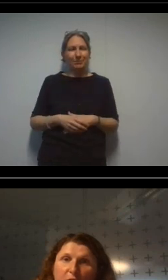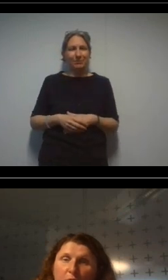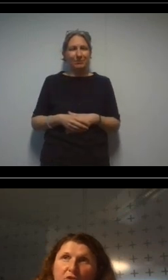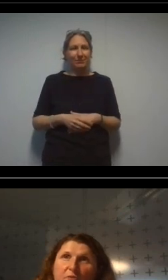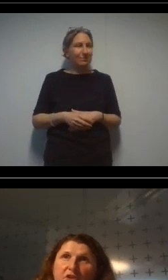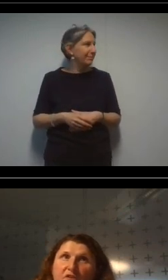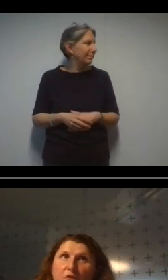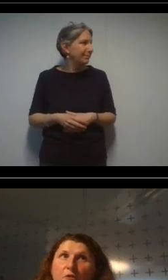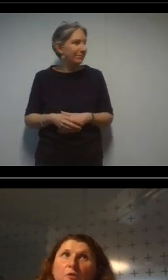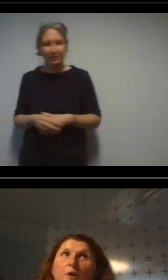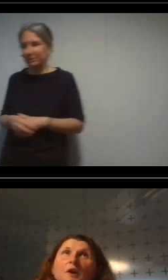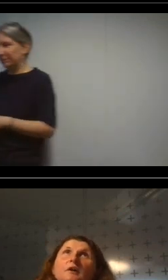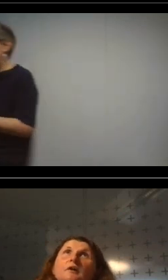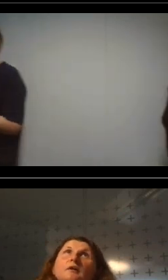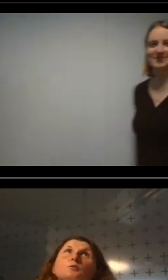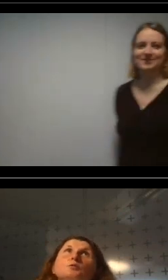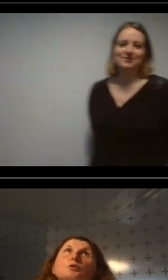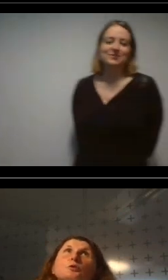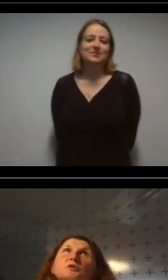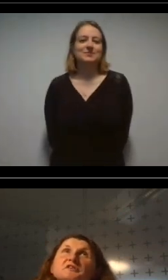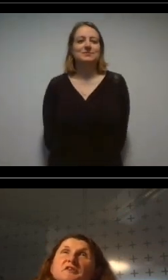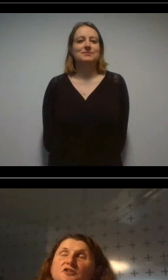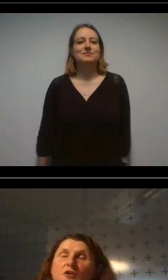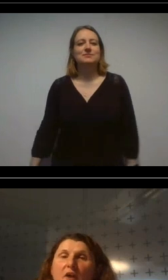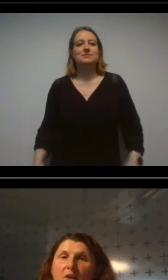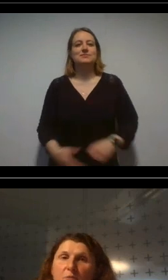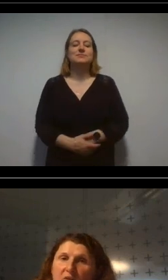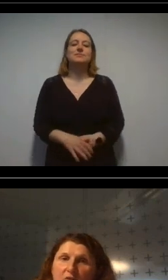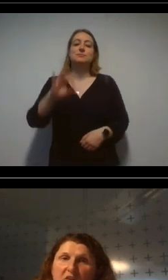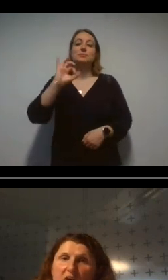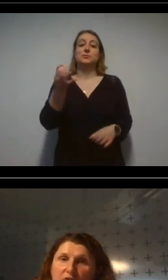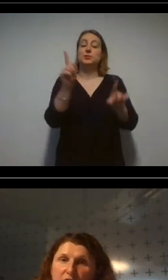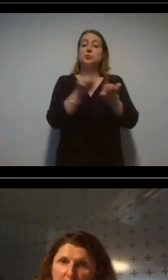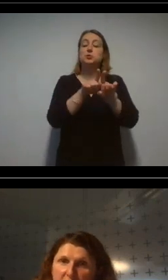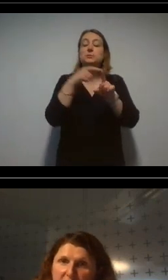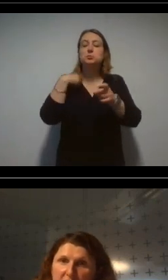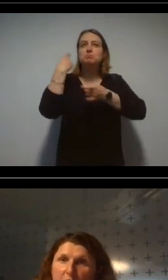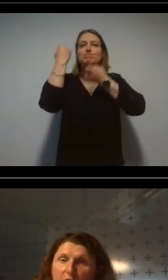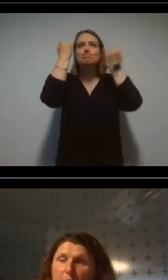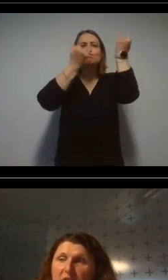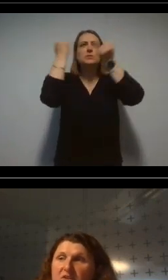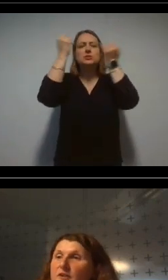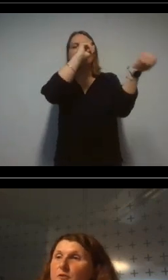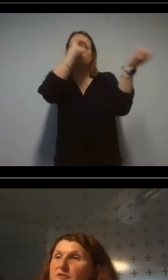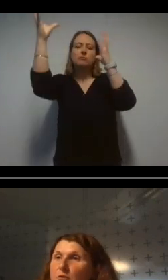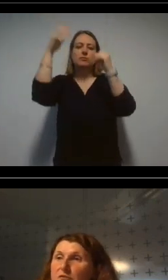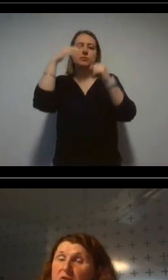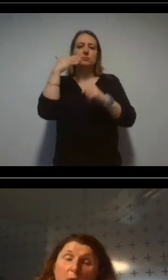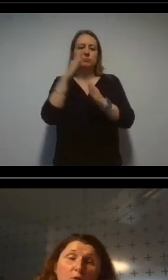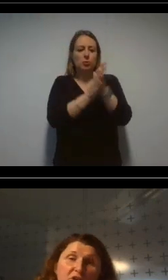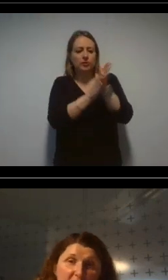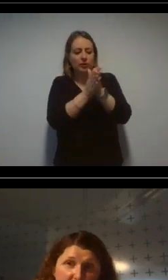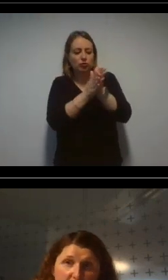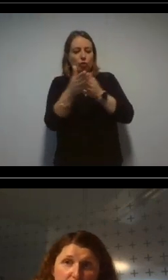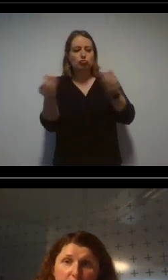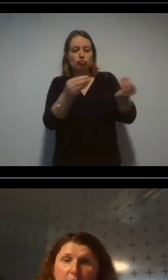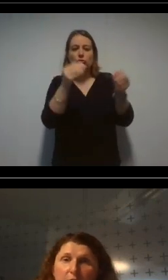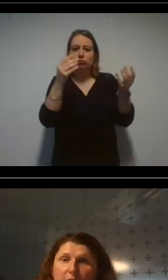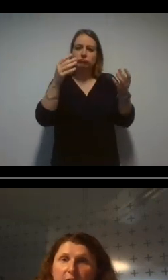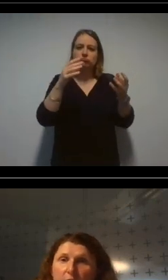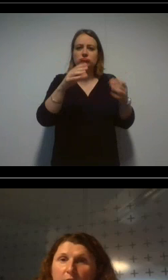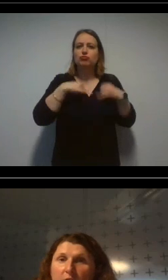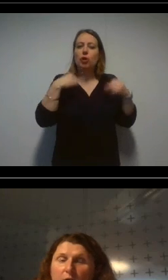Oui, et puis en plus, j'imagine que, outre motiver les jeunes à aller peut-être en stage, découvrir leur secteur, il y en a peut-être qui viennent aussi confirmer un projet